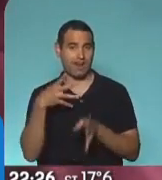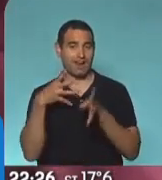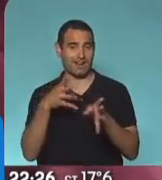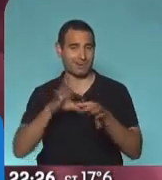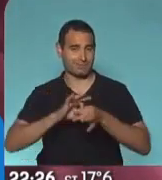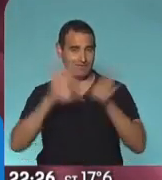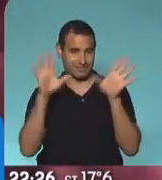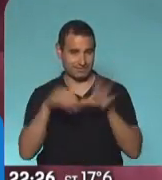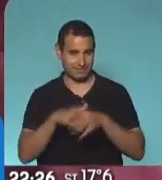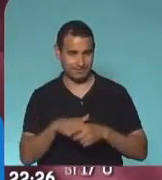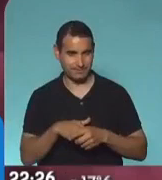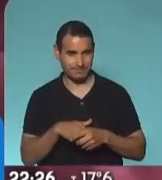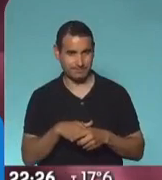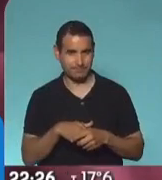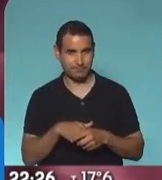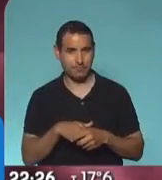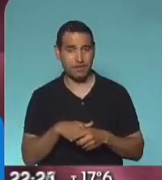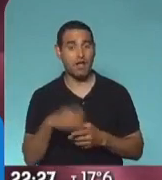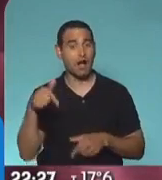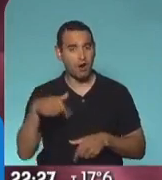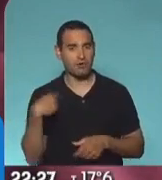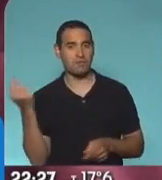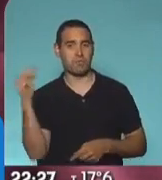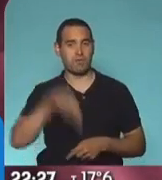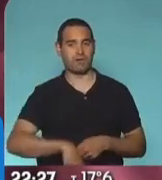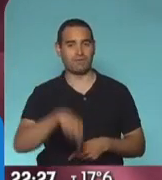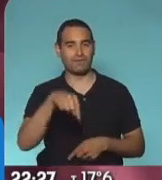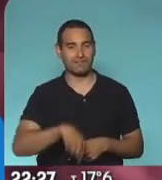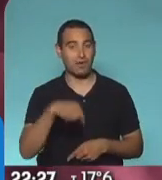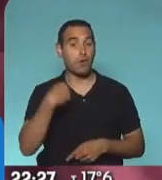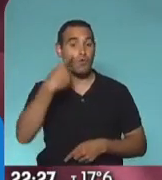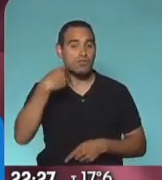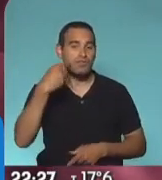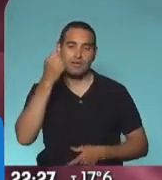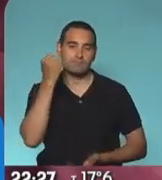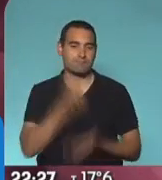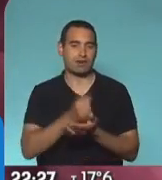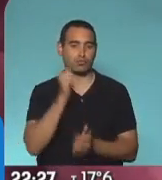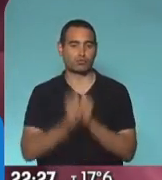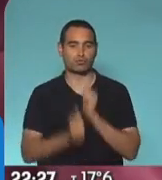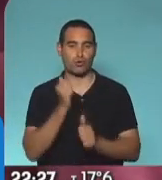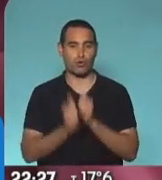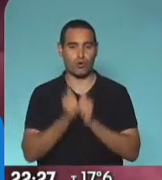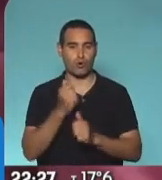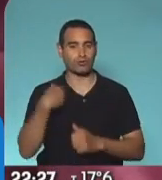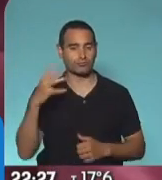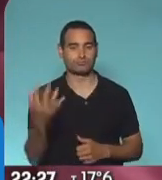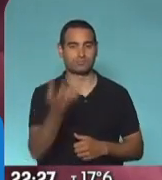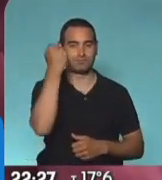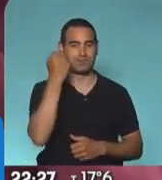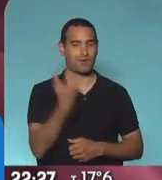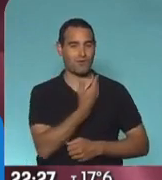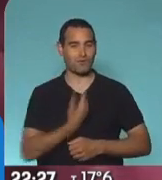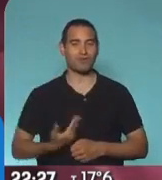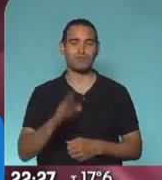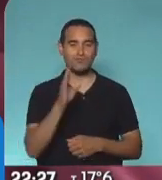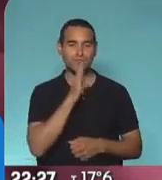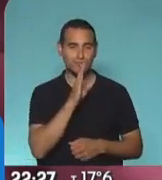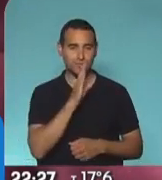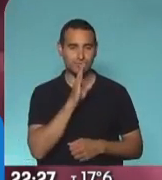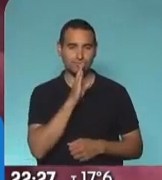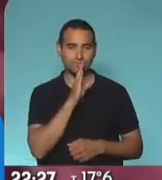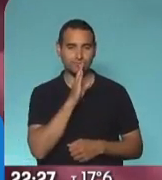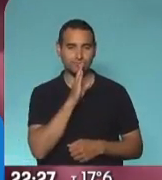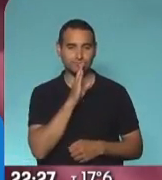העצמאות, והנה אנחנו ביום היסטורי עם עוד הישג עצום